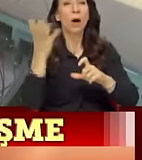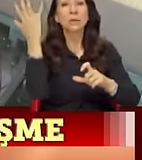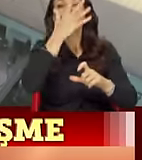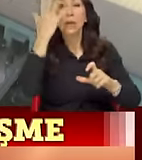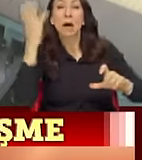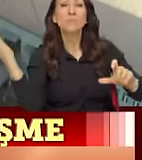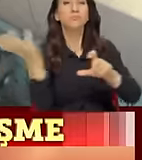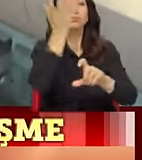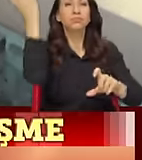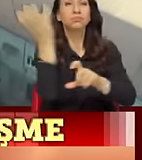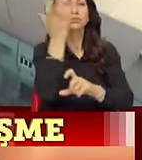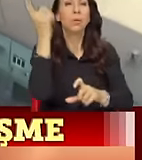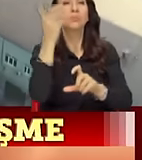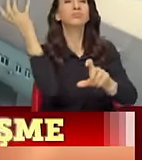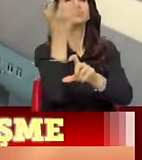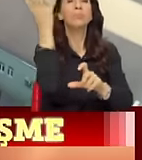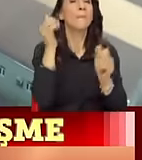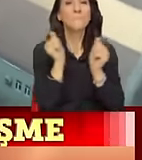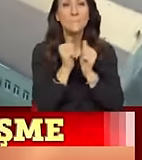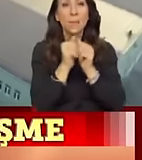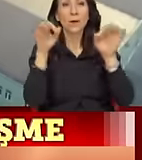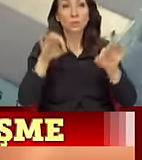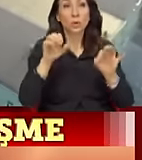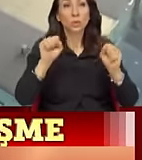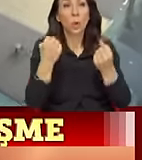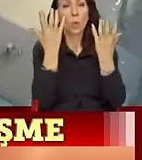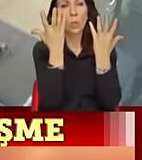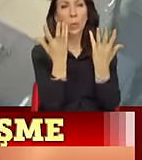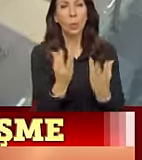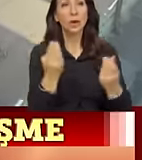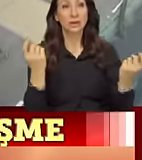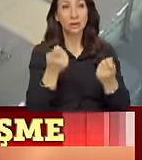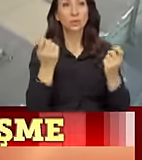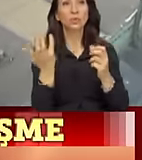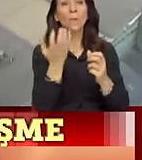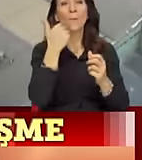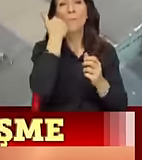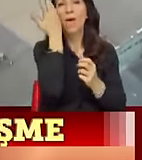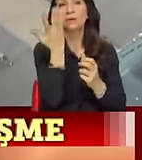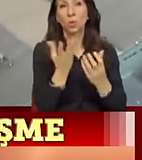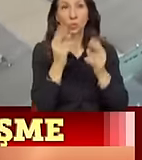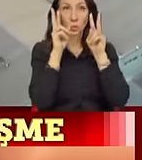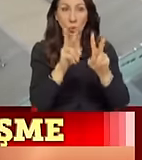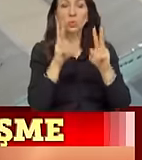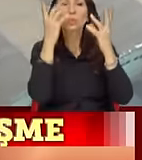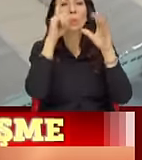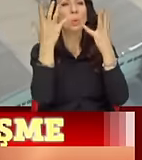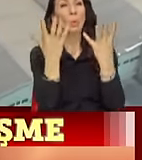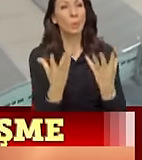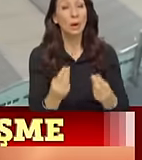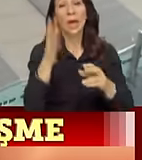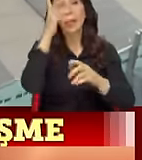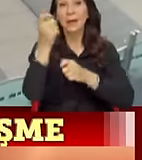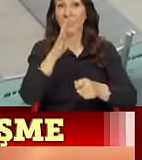anda karardı bu yükselen dumanlarla birlikte. Şu anda soğutma çalışmalarının etkisiyle dumanların beyaza döndüğünü de görüyorsunuz. İtfaiye